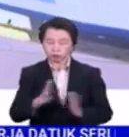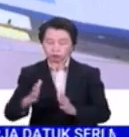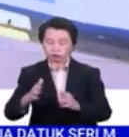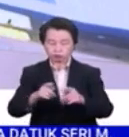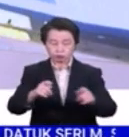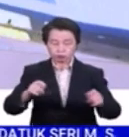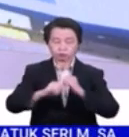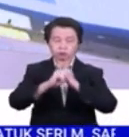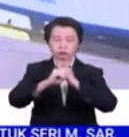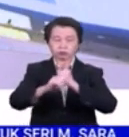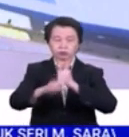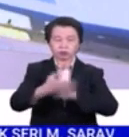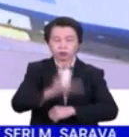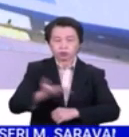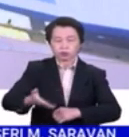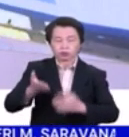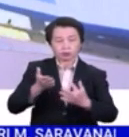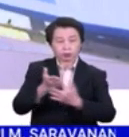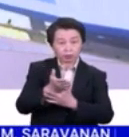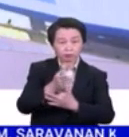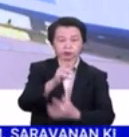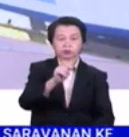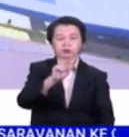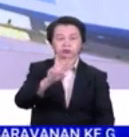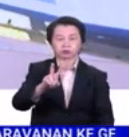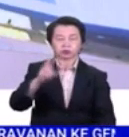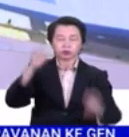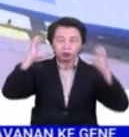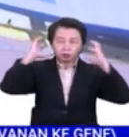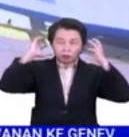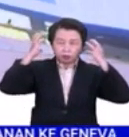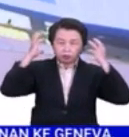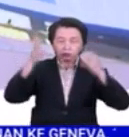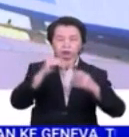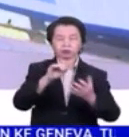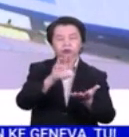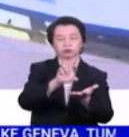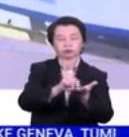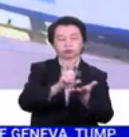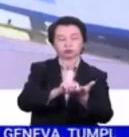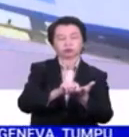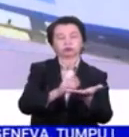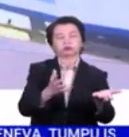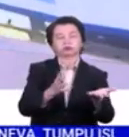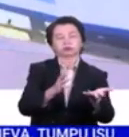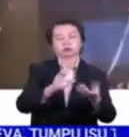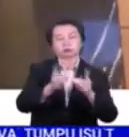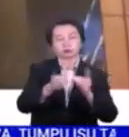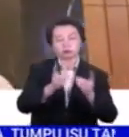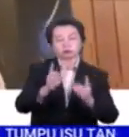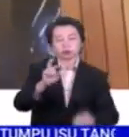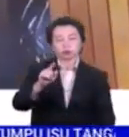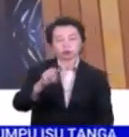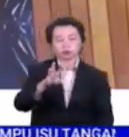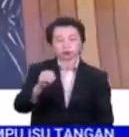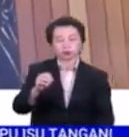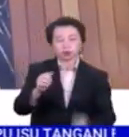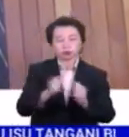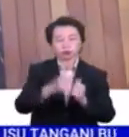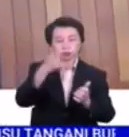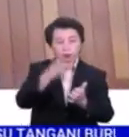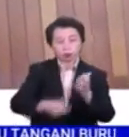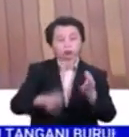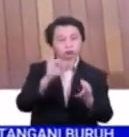promosi dan publik Siti produk melalui saluran kaliliseng radio dan media digital Alfian paket promosi ditawarkan dengan harga